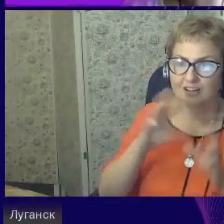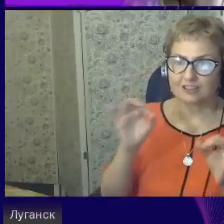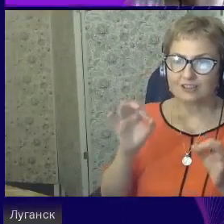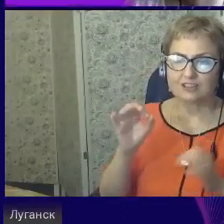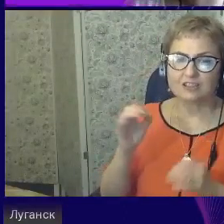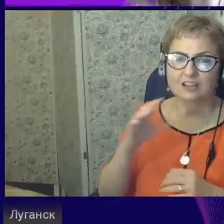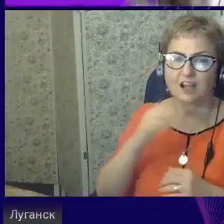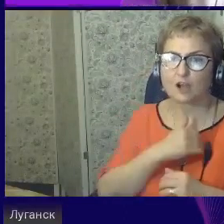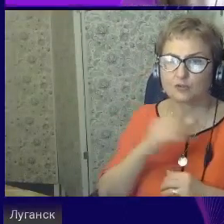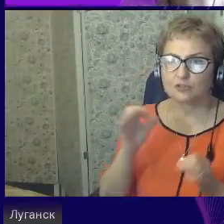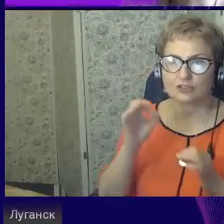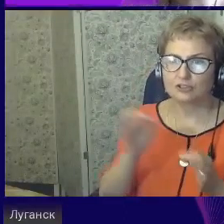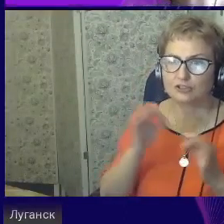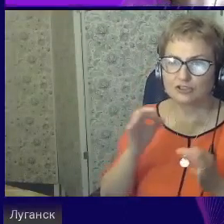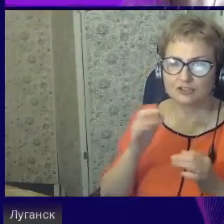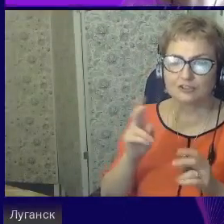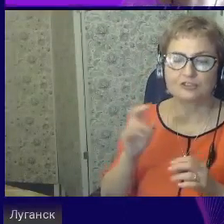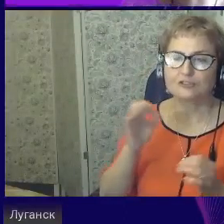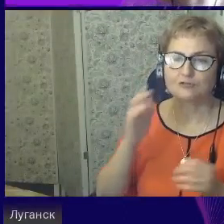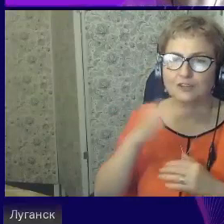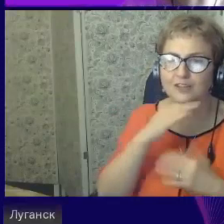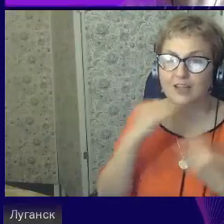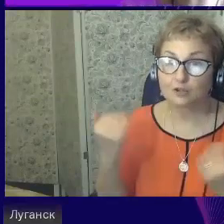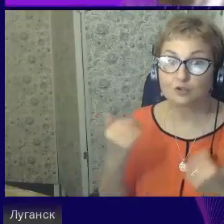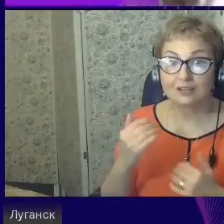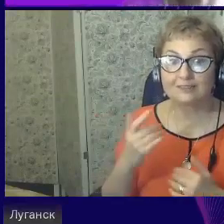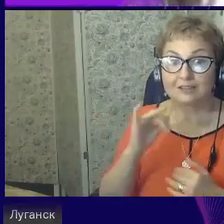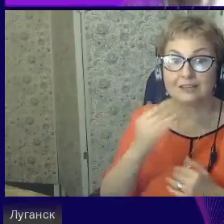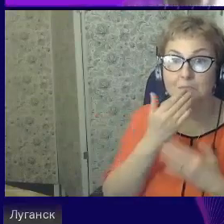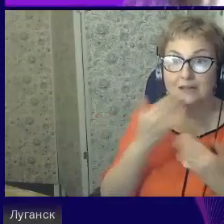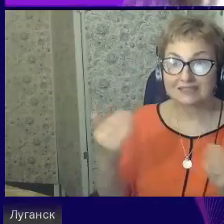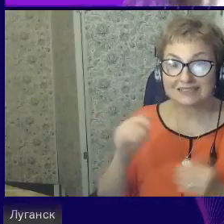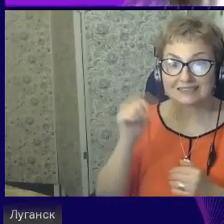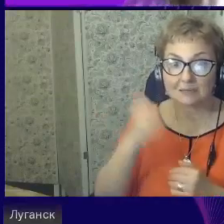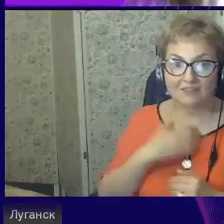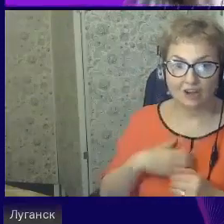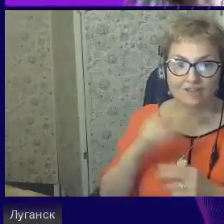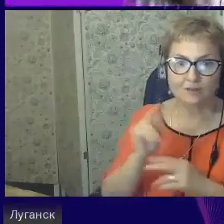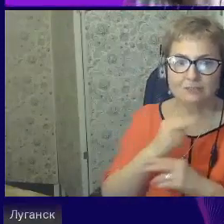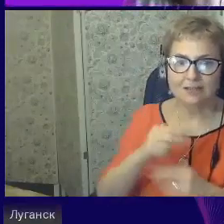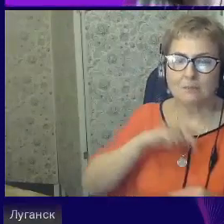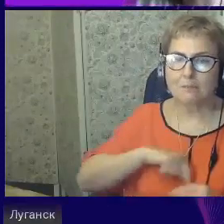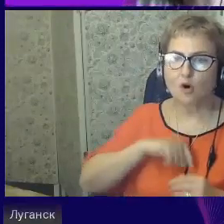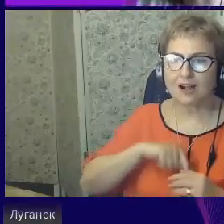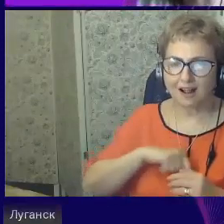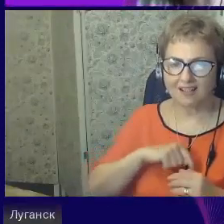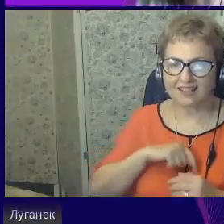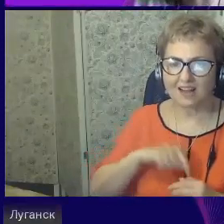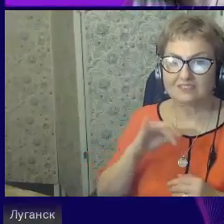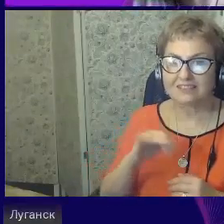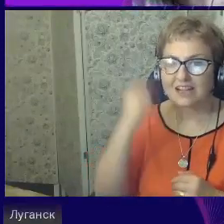конечно, все. Вот. И последнее, ну, наверное, самое важное, это воспитание морально-нравственных